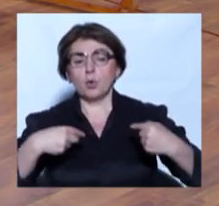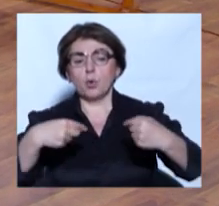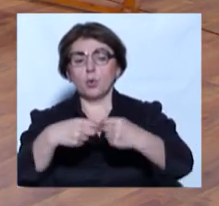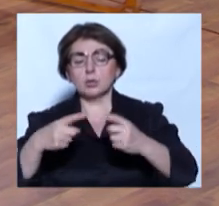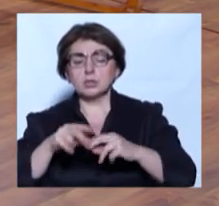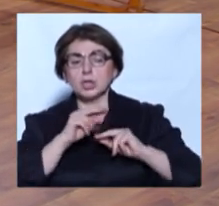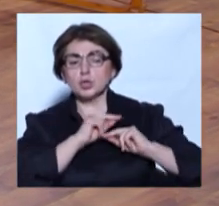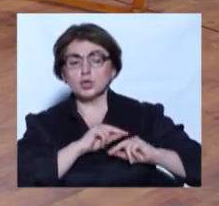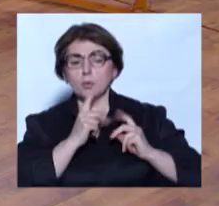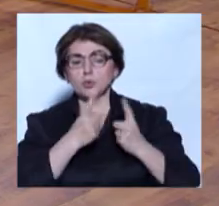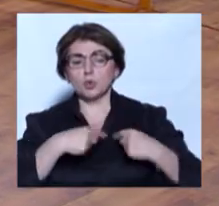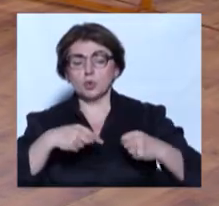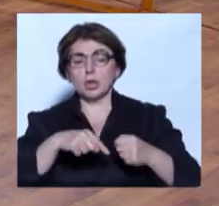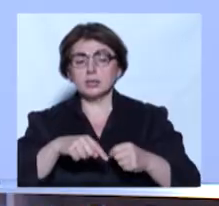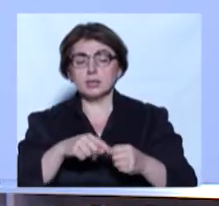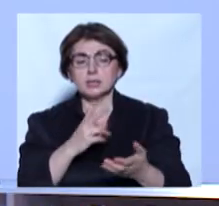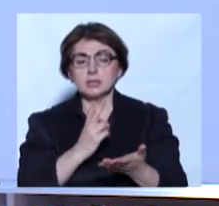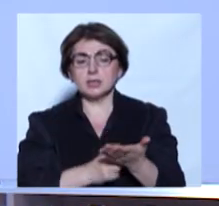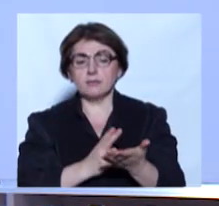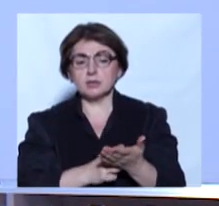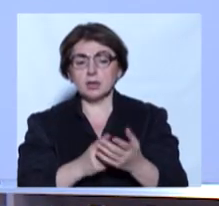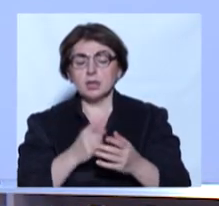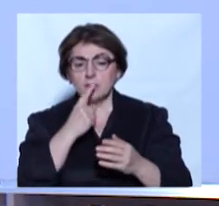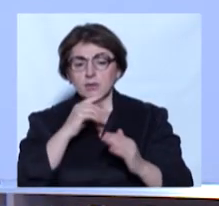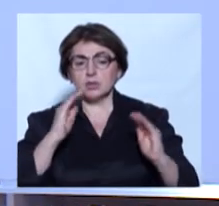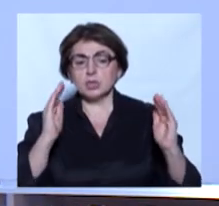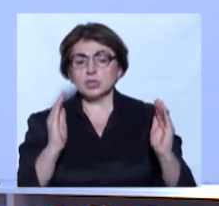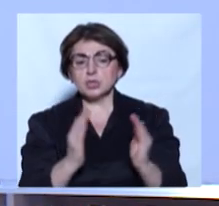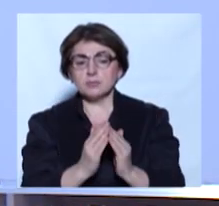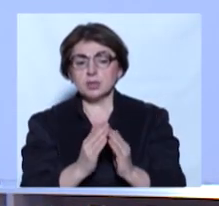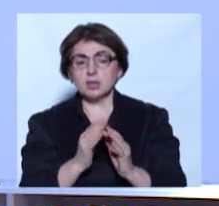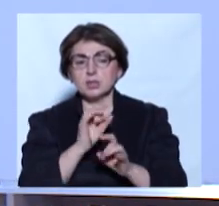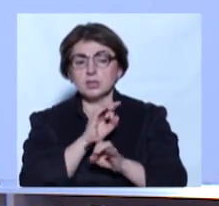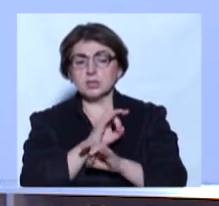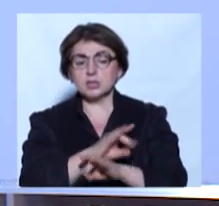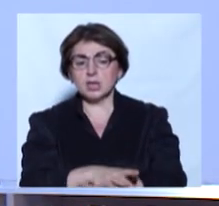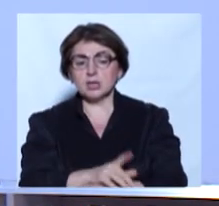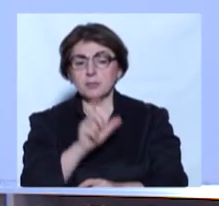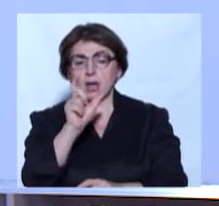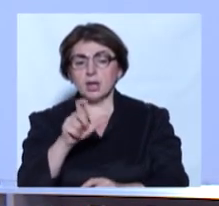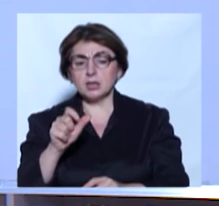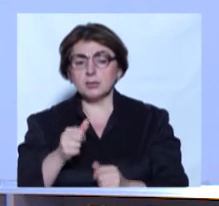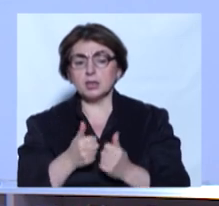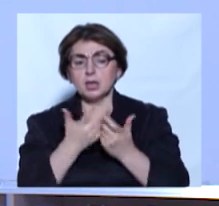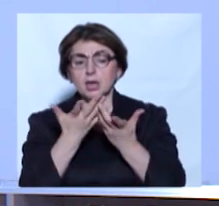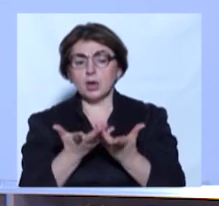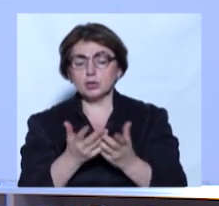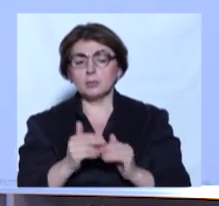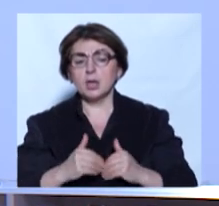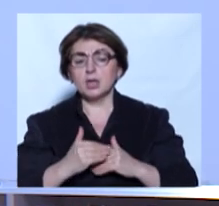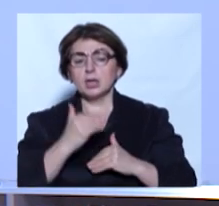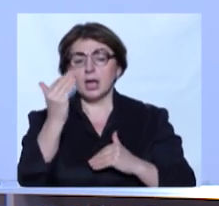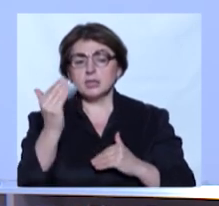მსოფლიოს შრომის ორგანიზაციას დავეყრდნობით, თავისთავად შემცირდა სიღატაკეში მყოფი ადამიანთა რაოდენობა და